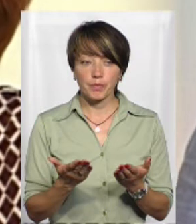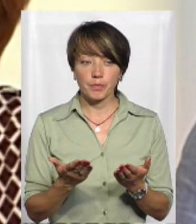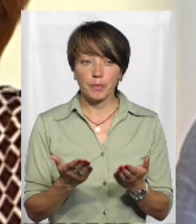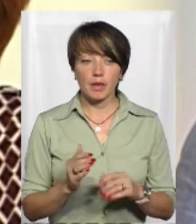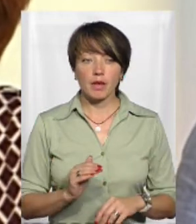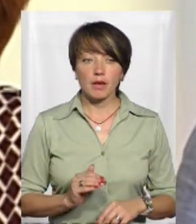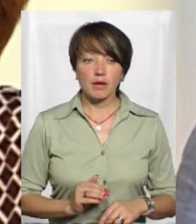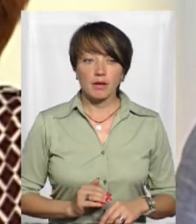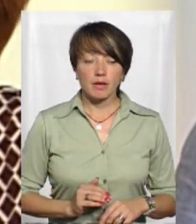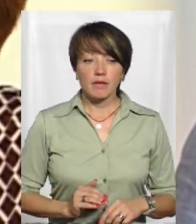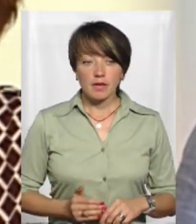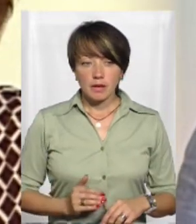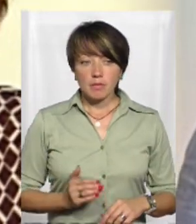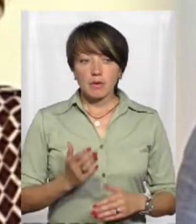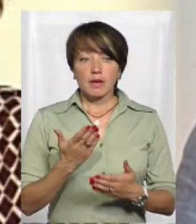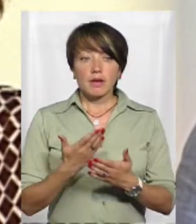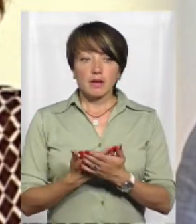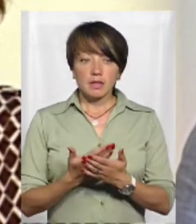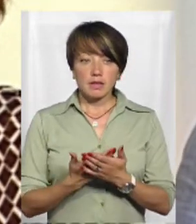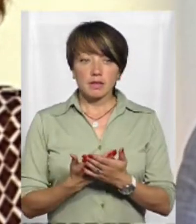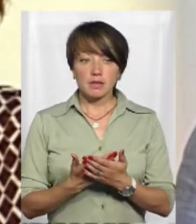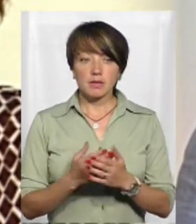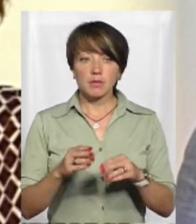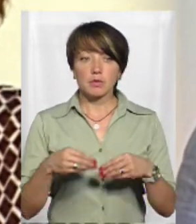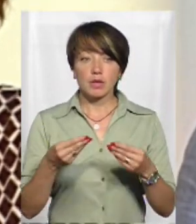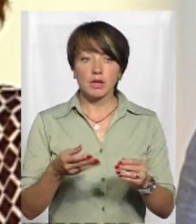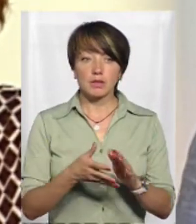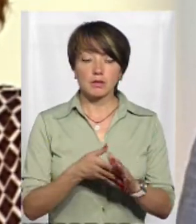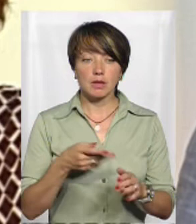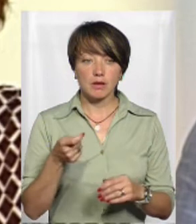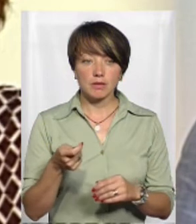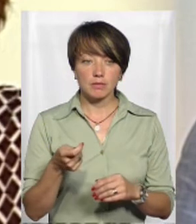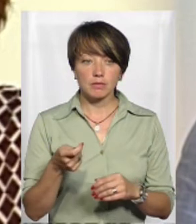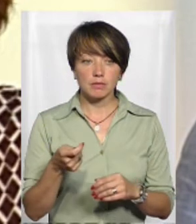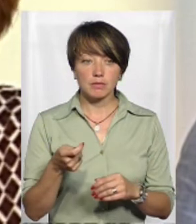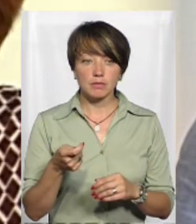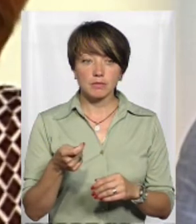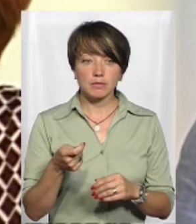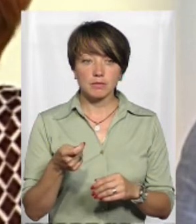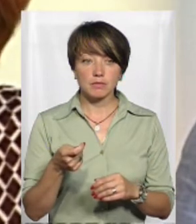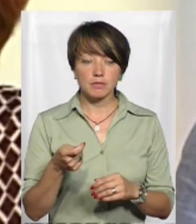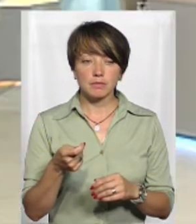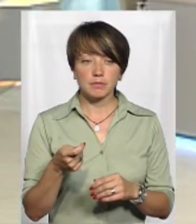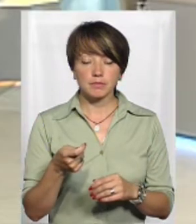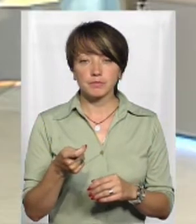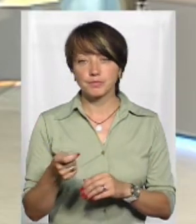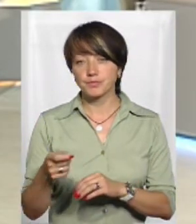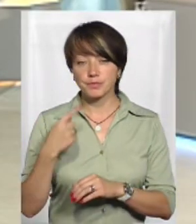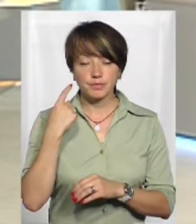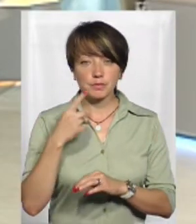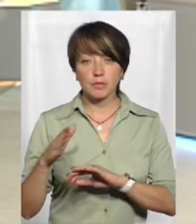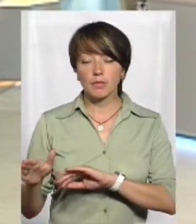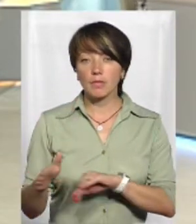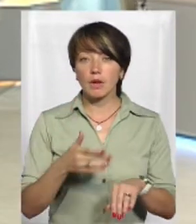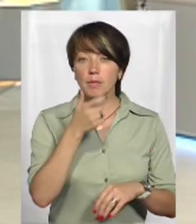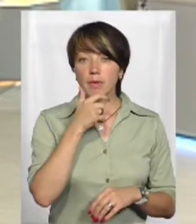фірма, будемо так називати, відповідає цим критеріям, подає відповідні заявки, сплачує збори і їм може бути надана ліцензія. Пані Наталю, а як ви